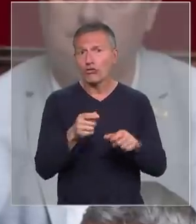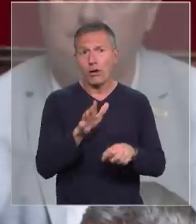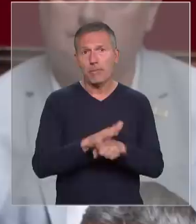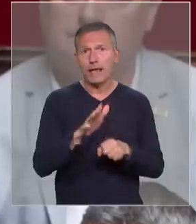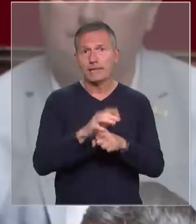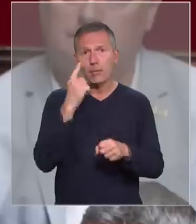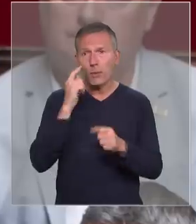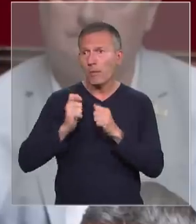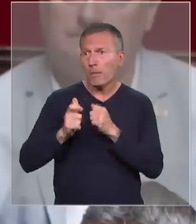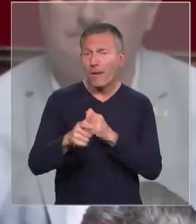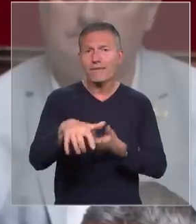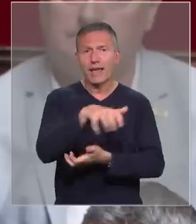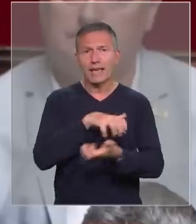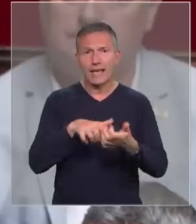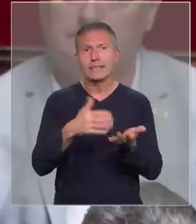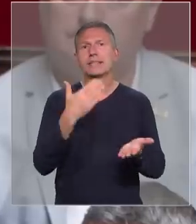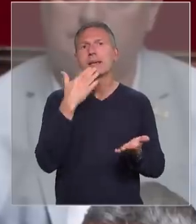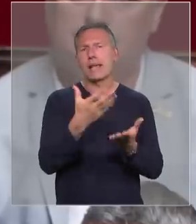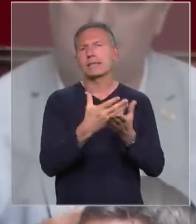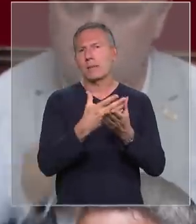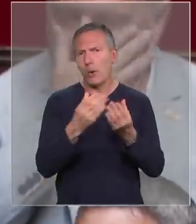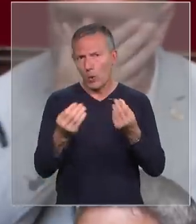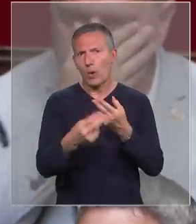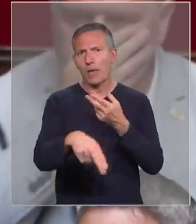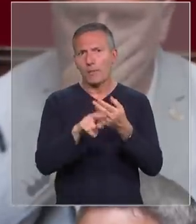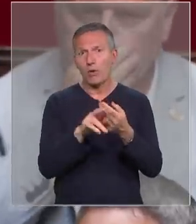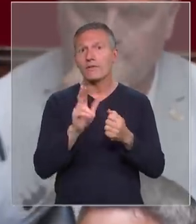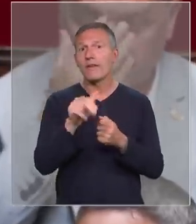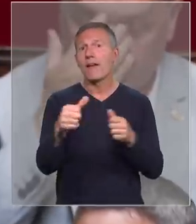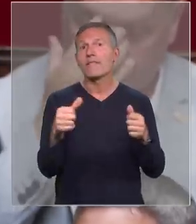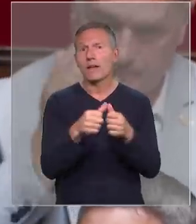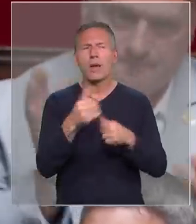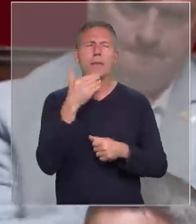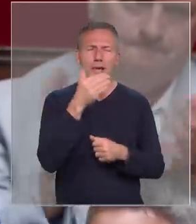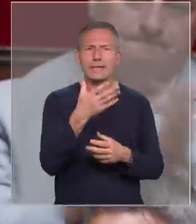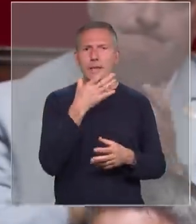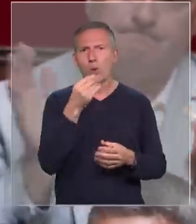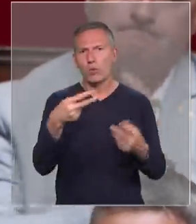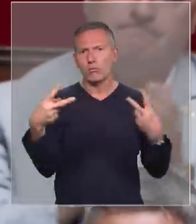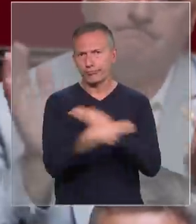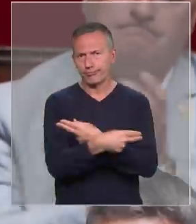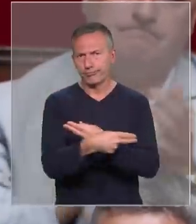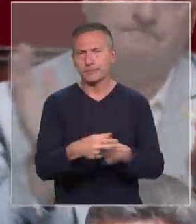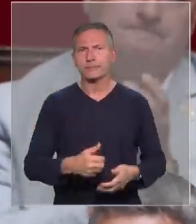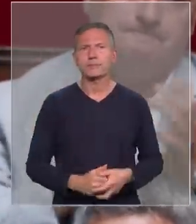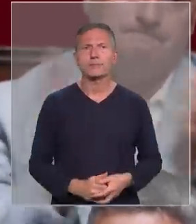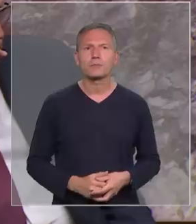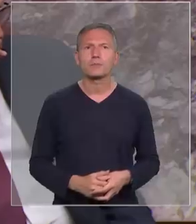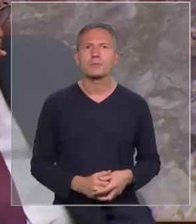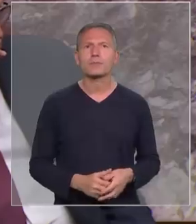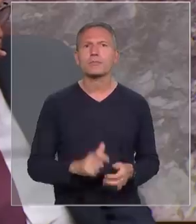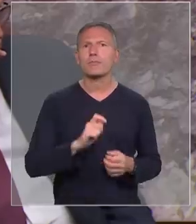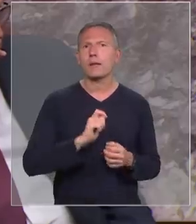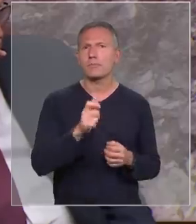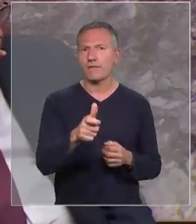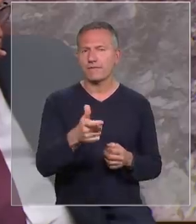ces nouvelles crises. Beaucoup, Monsieur le ministre, entendez-vous la détresse du monde agricole? Qu'allez-vous faire pour soutenir... La parole est à Monsieur